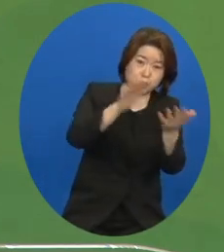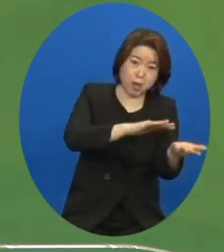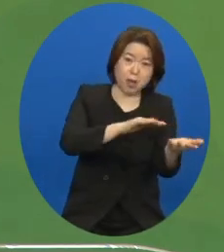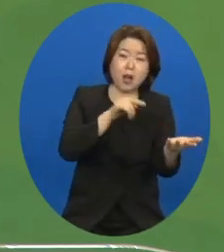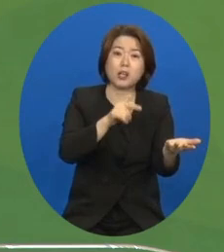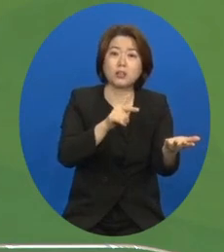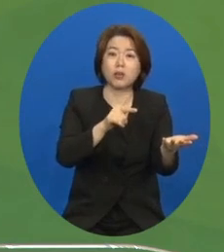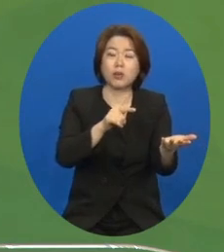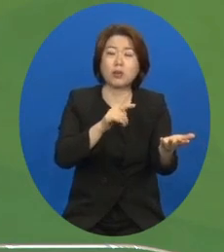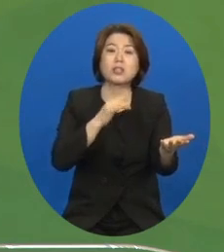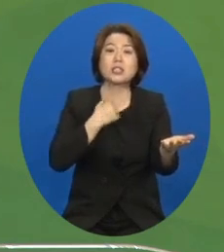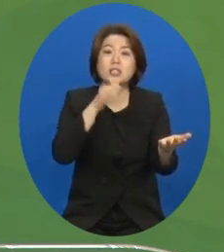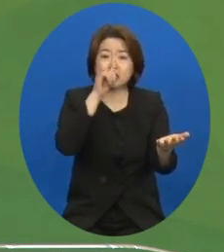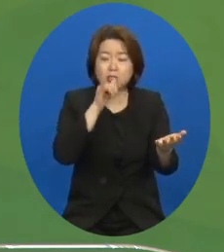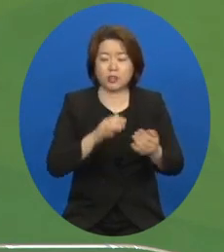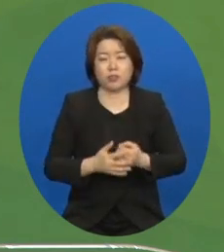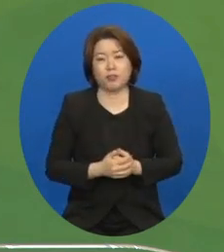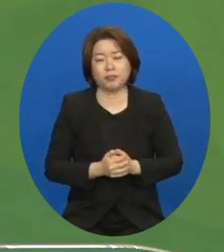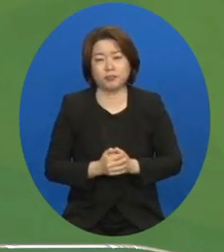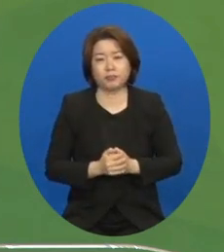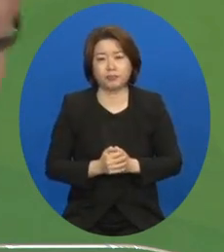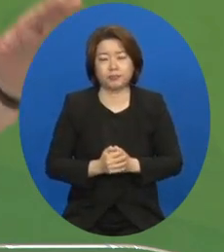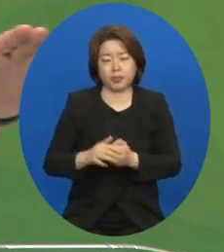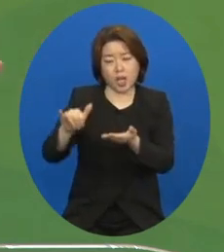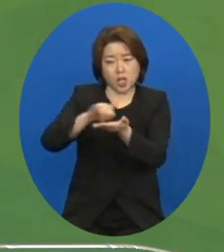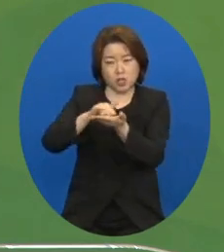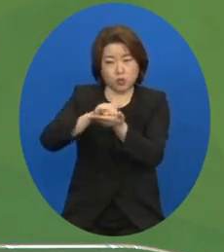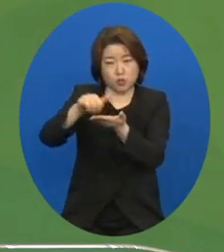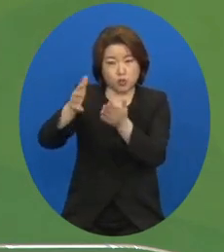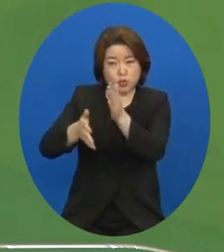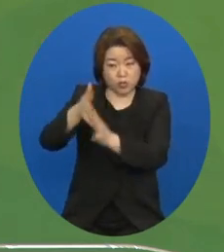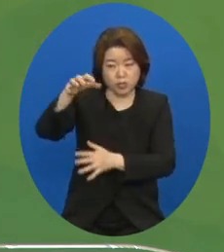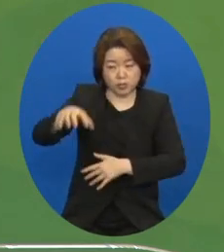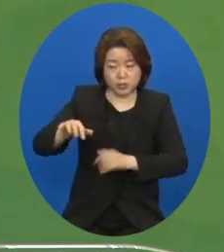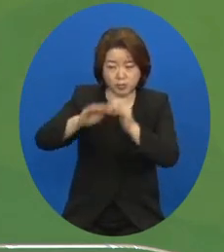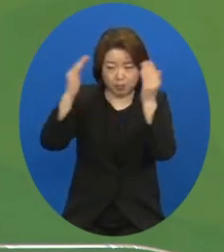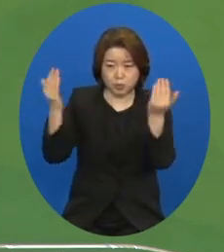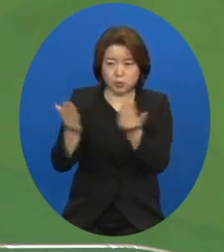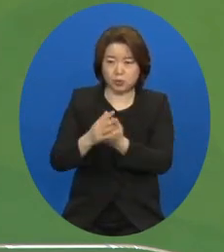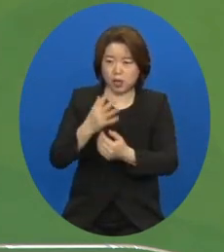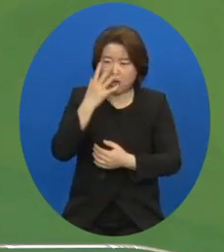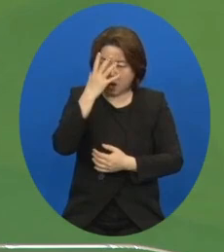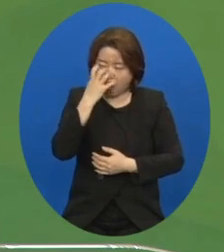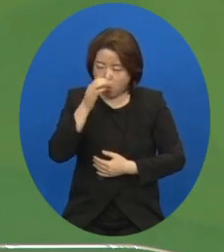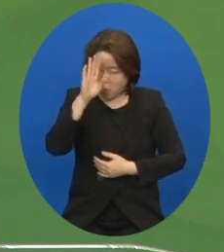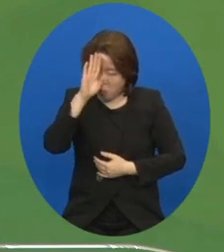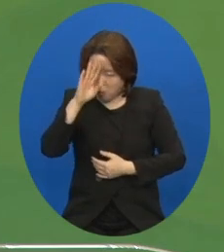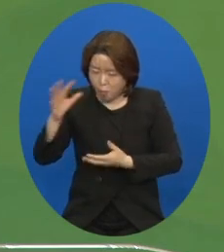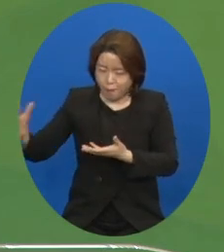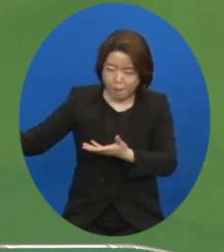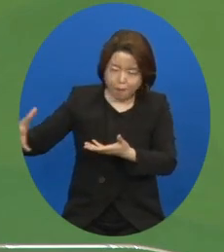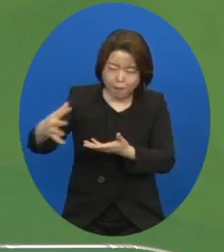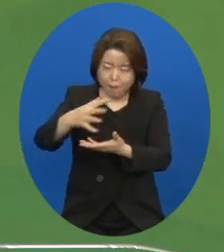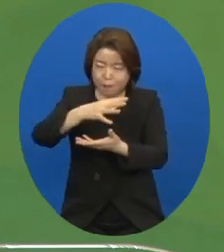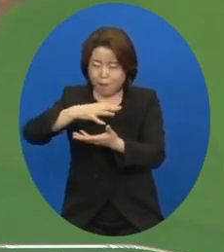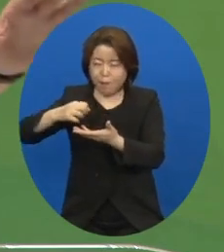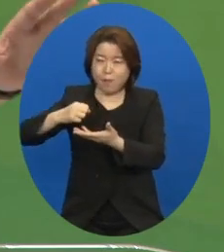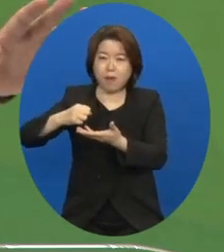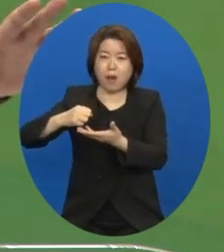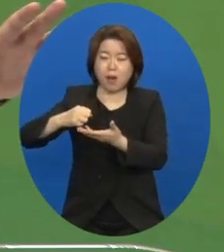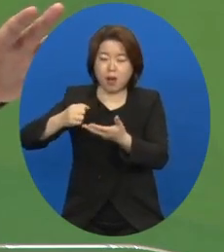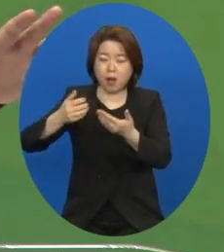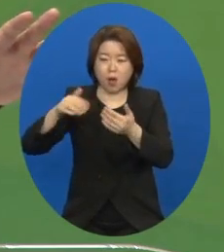일어납니다. 그리고는 뉴욕 전체가 우울증에 사로잡혔다고 할 만큼 분위기가